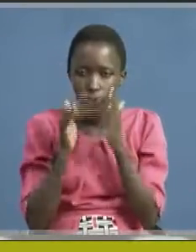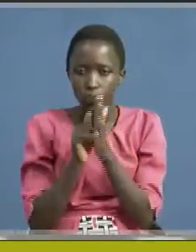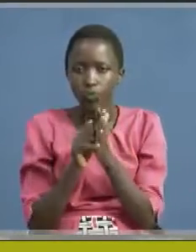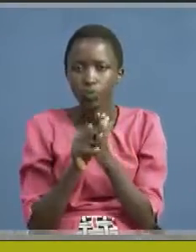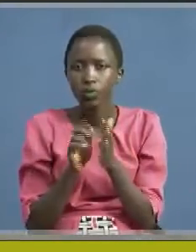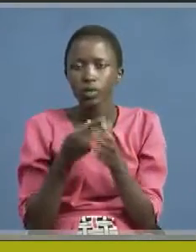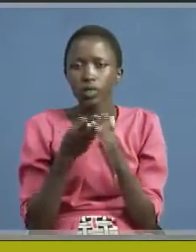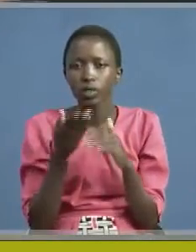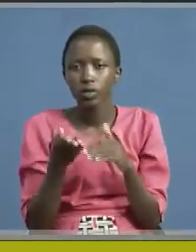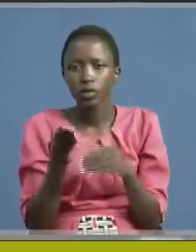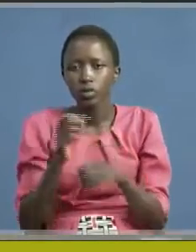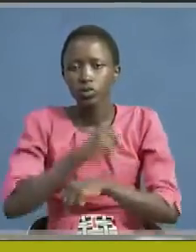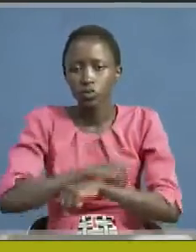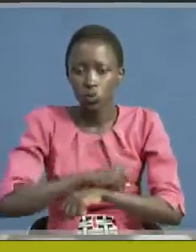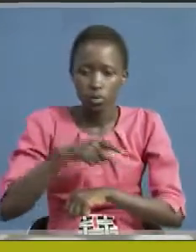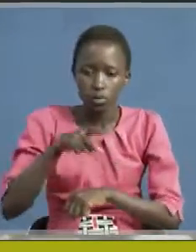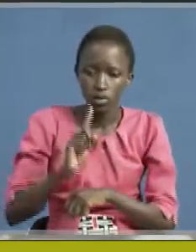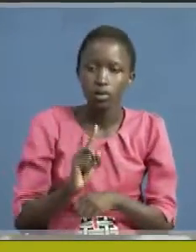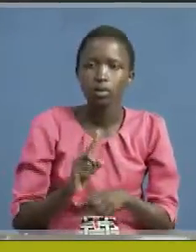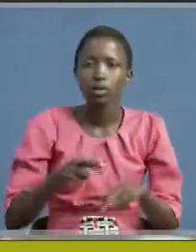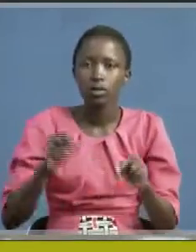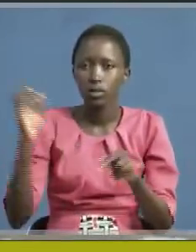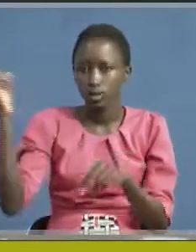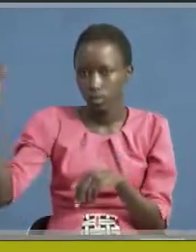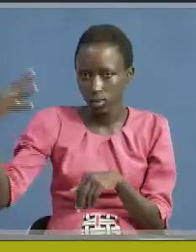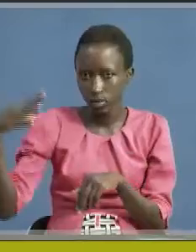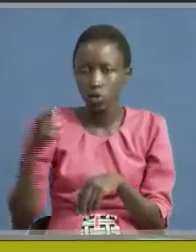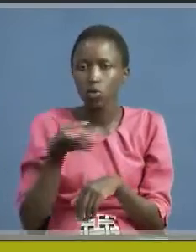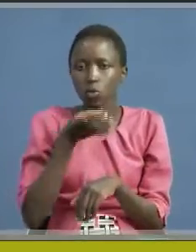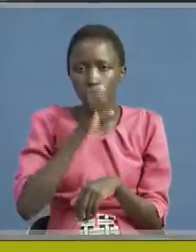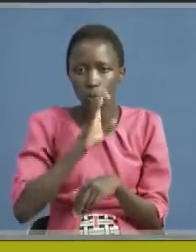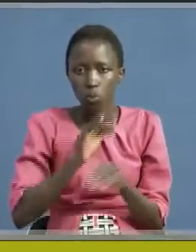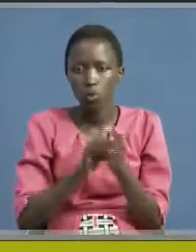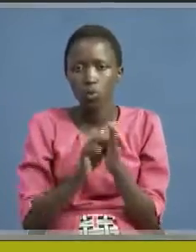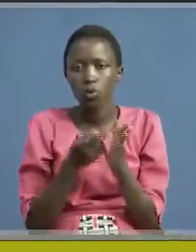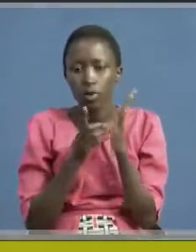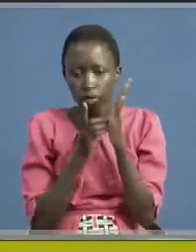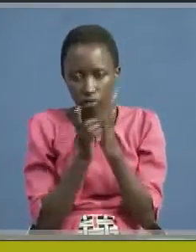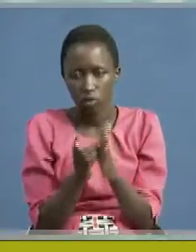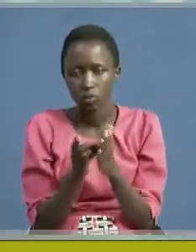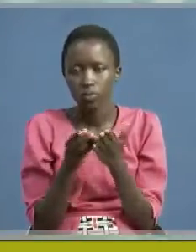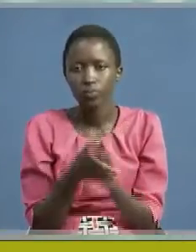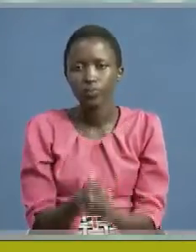yao na shule yao na sitima na maji na maendeleo.